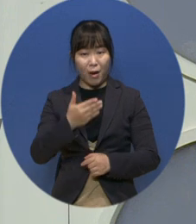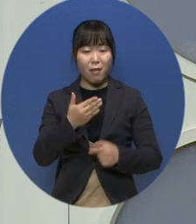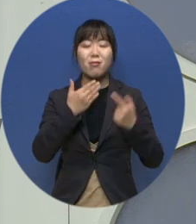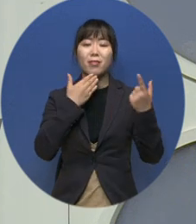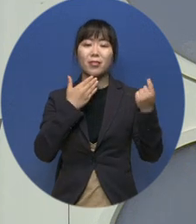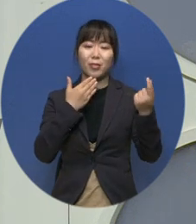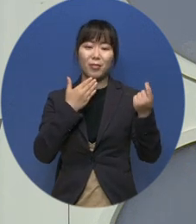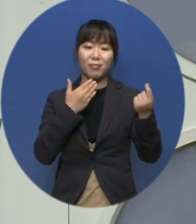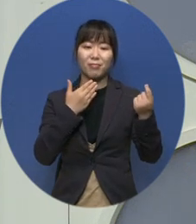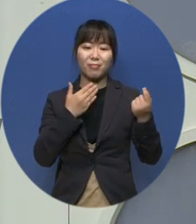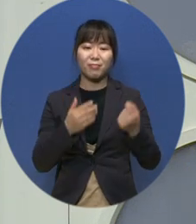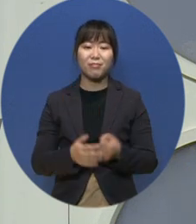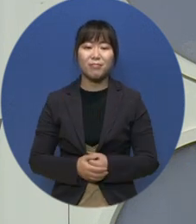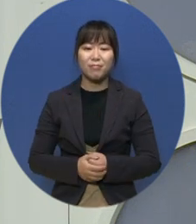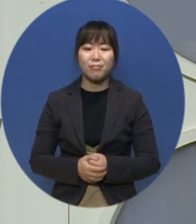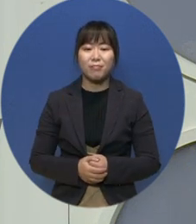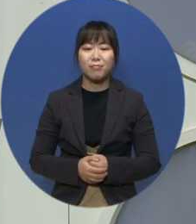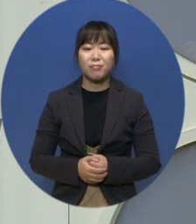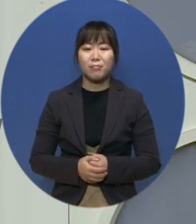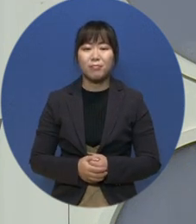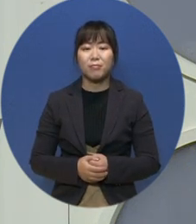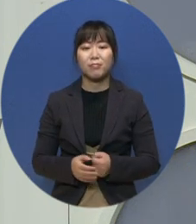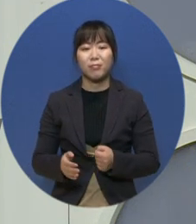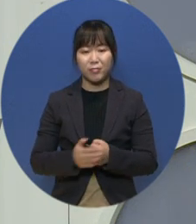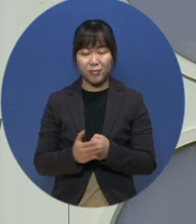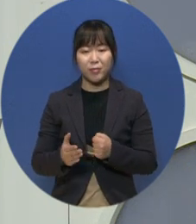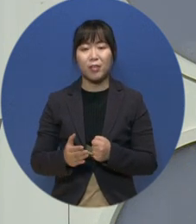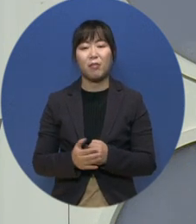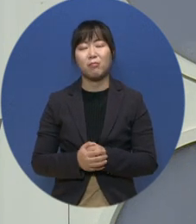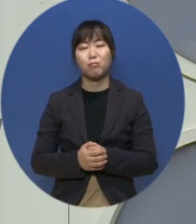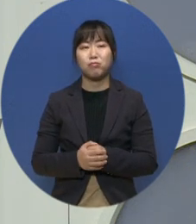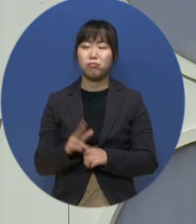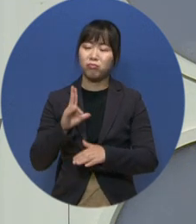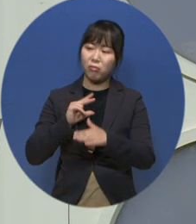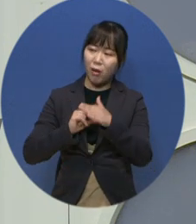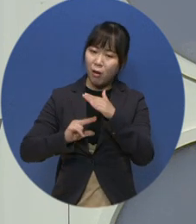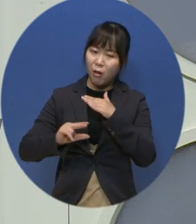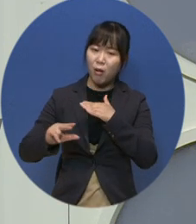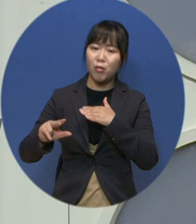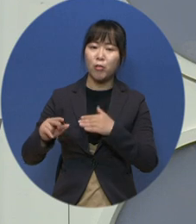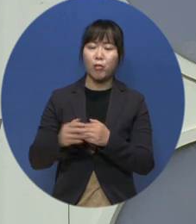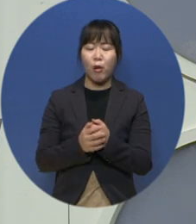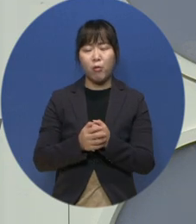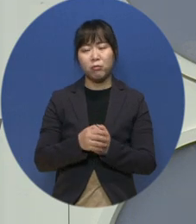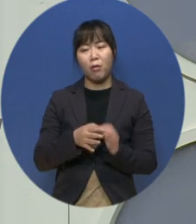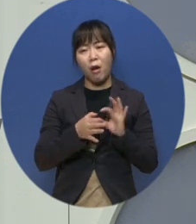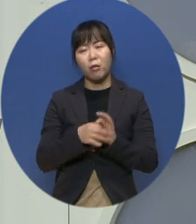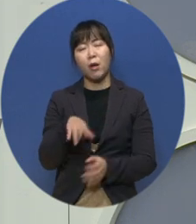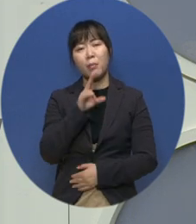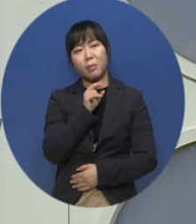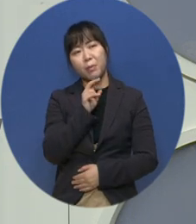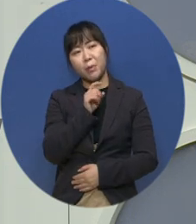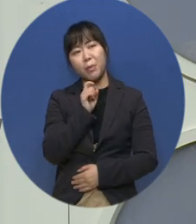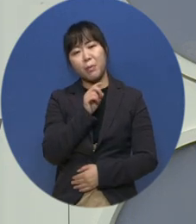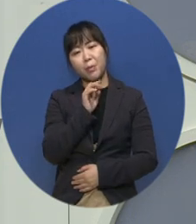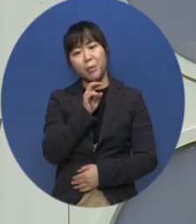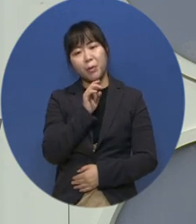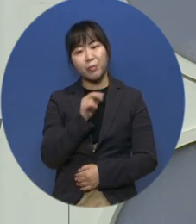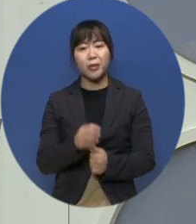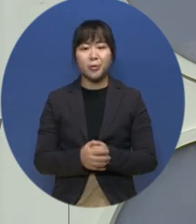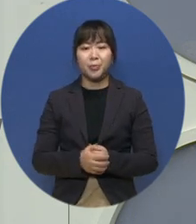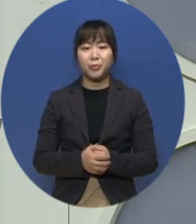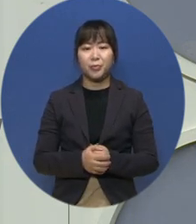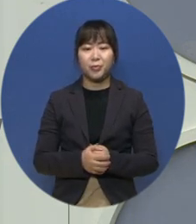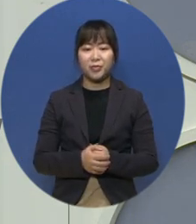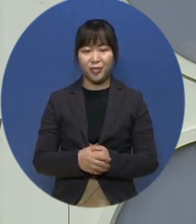그렇게 주로 해왔죠. 해왔으니까 뭐 지하철에서도 계속 중얼중얼 한다든가 전에는